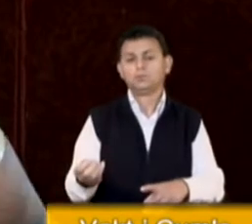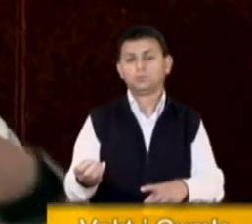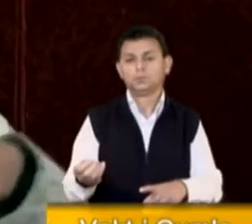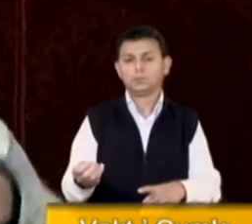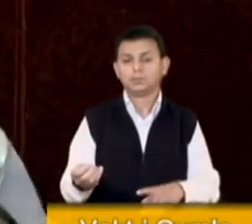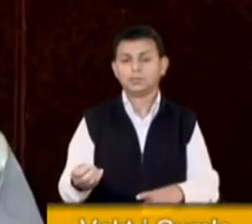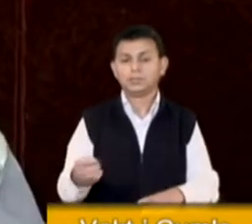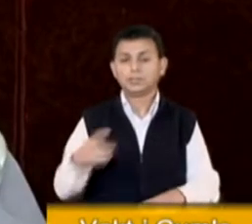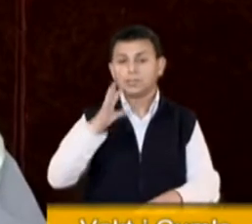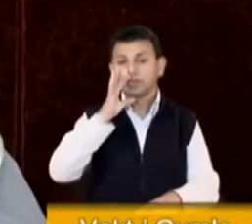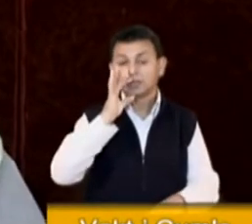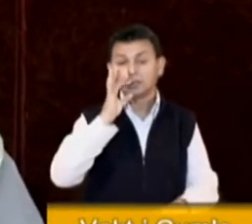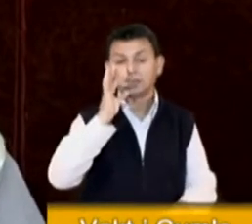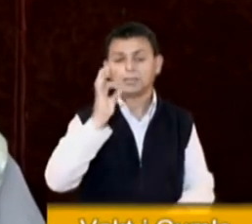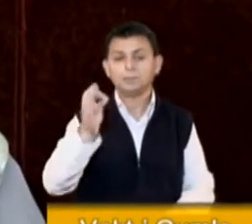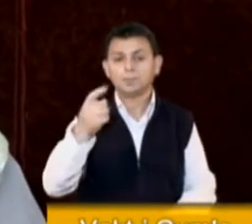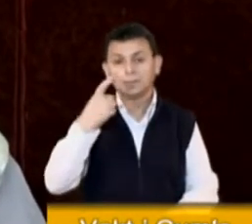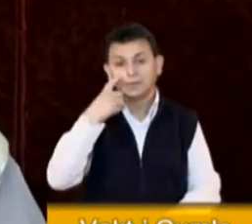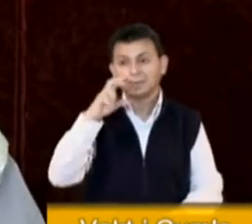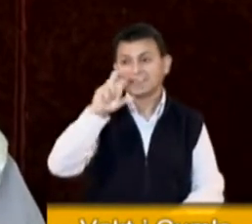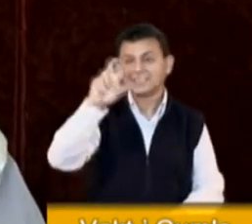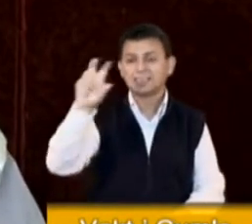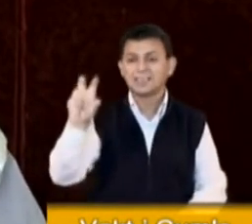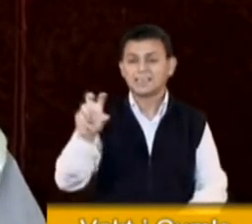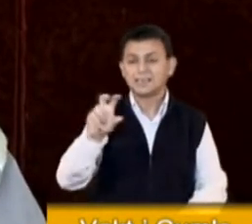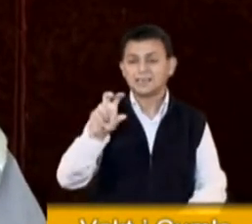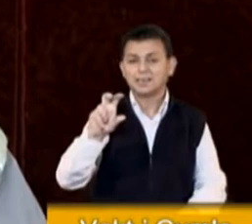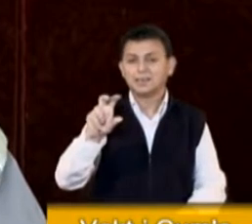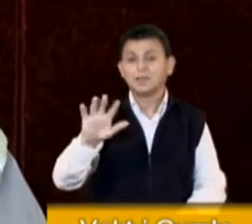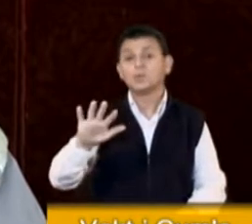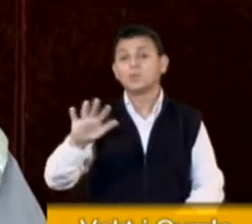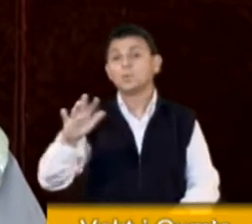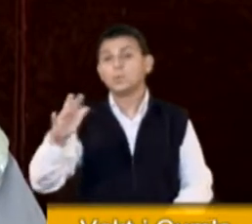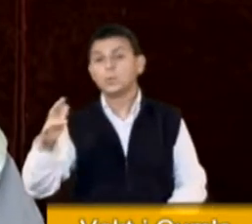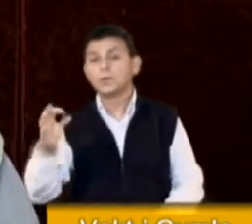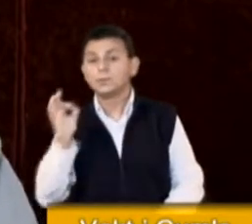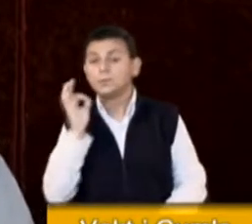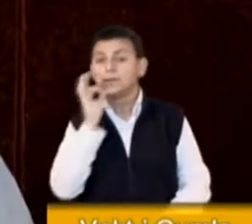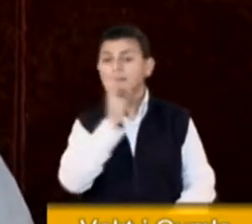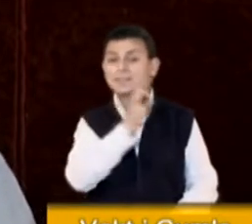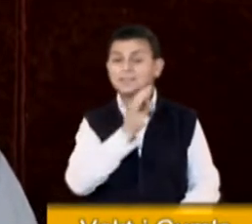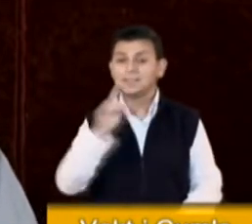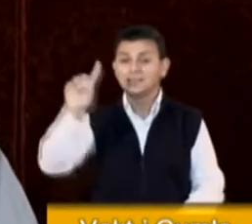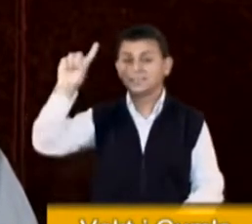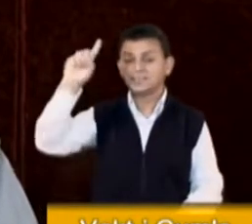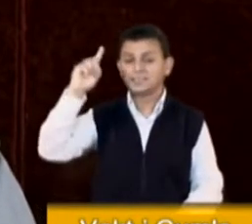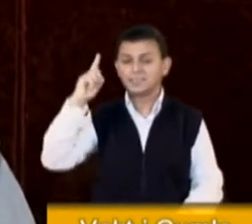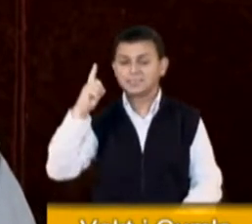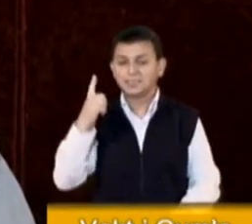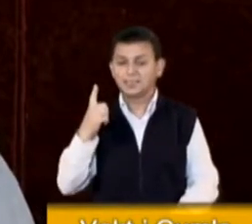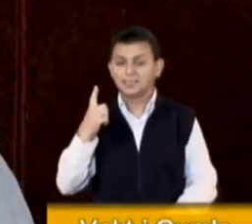nazardan koruması için nazarlık ve benzeri bir şey takarsa o taktığı